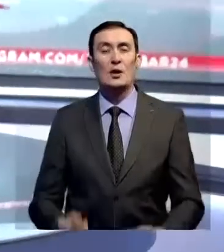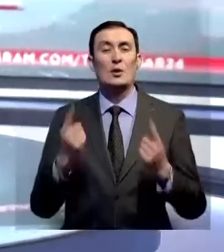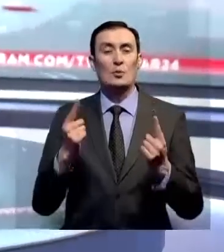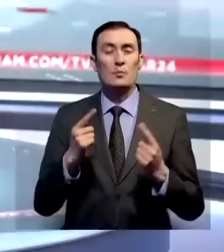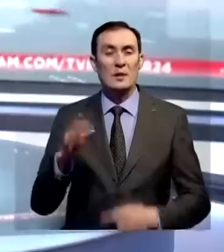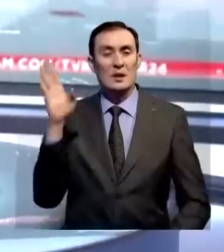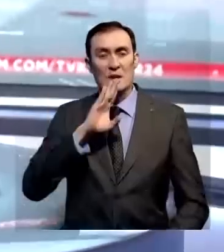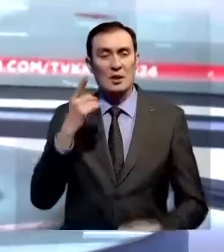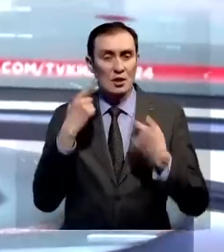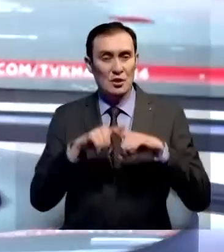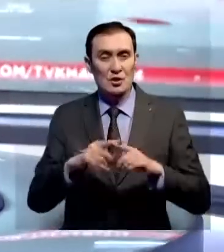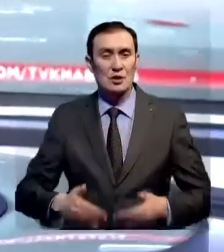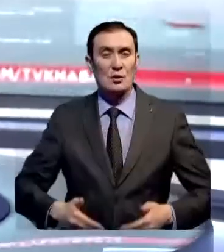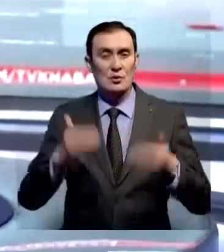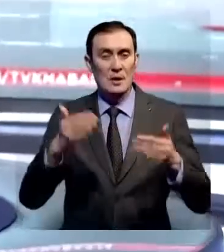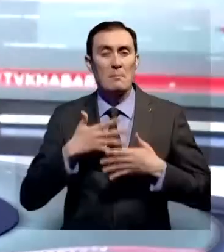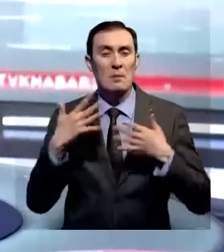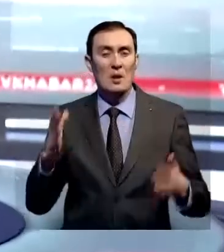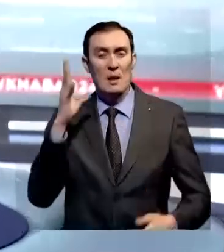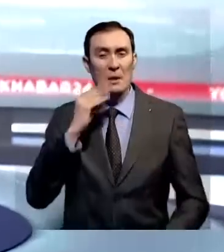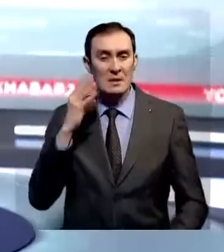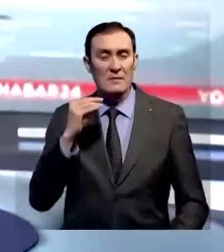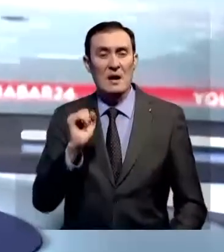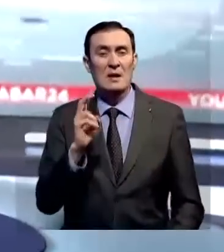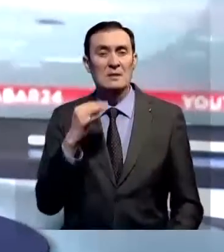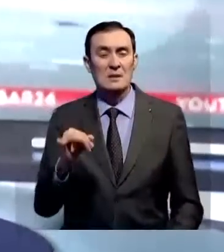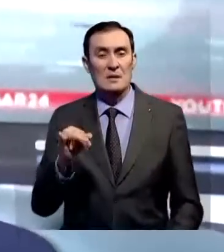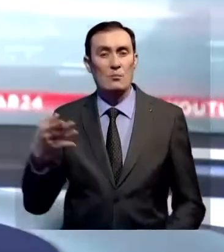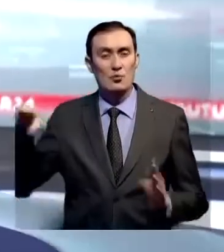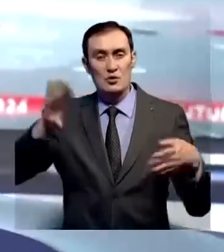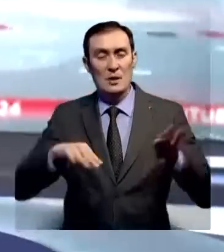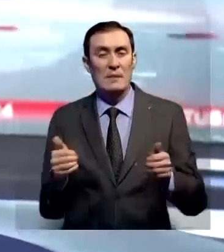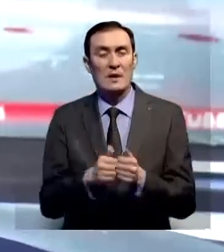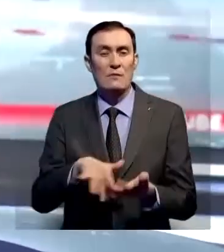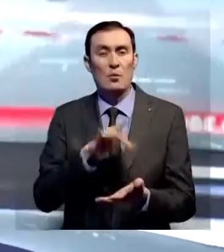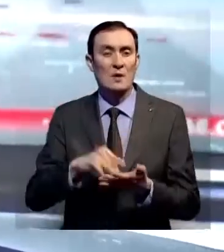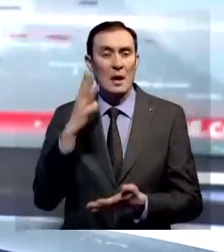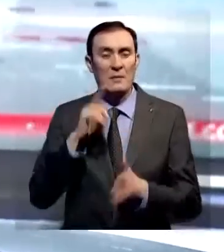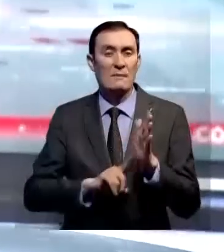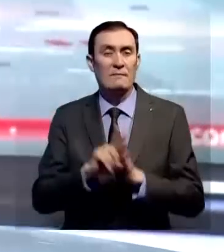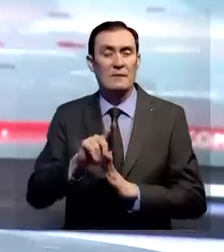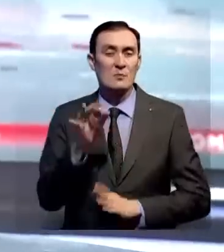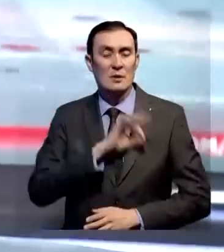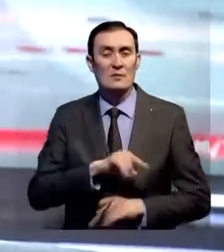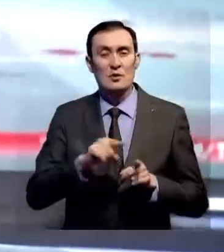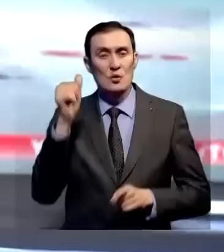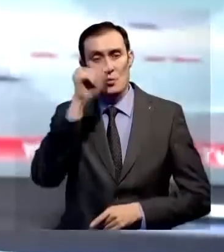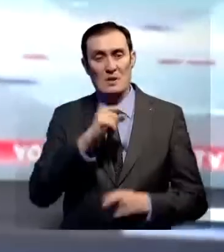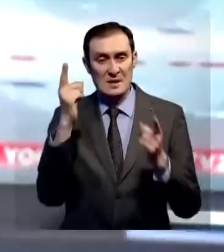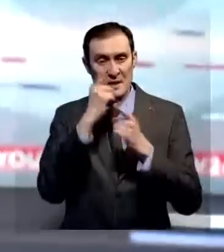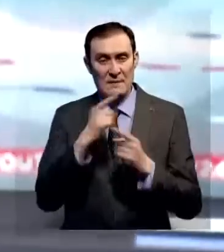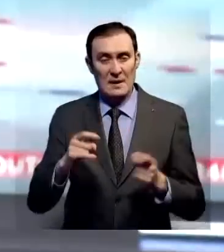Крупные гидротехнические сооружения в Большом Алматинском и Аксайском ущельях близ Алматы введут в эксплуатацию в течение года, заявили